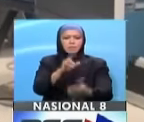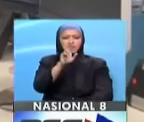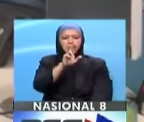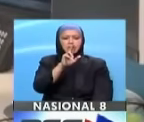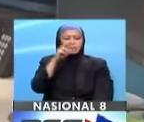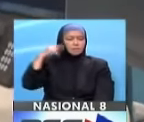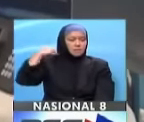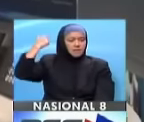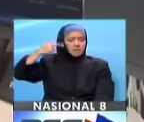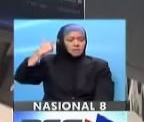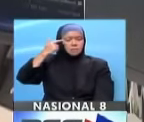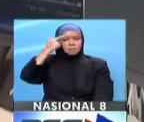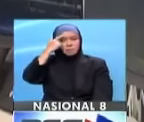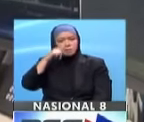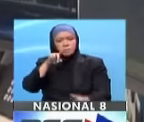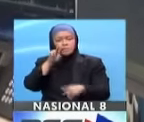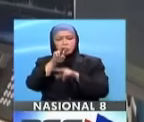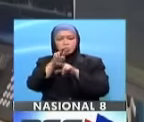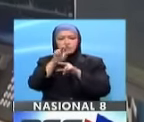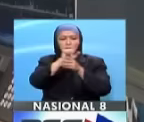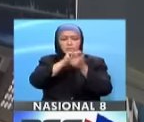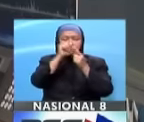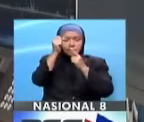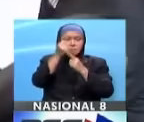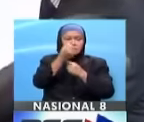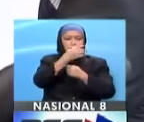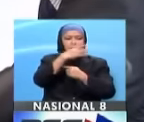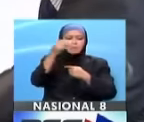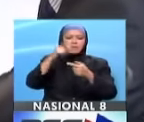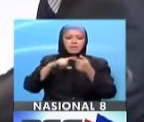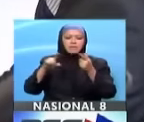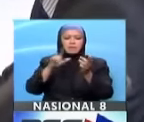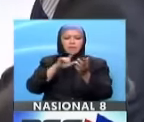Bersatu juga bercakap mengenai ekonomi semasa Malaysia.